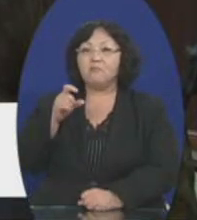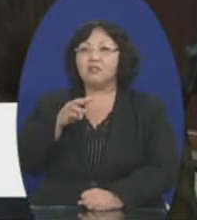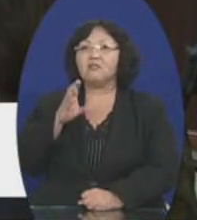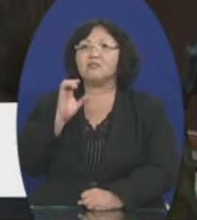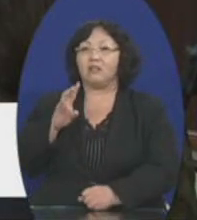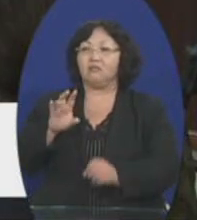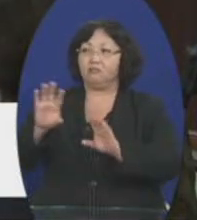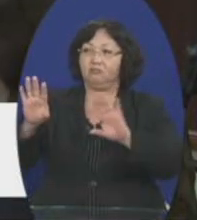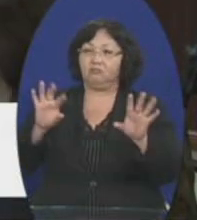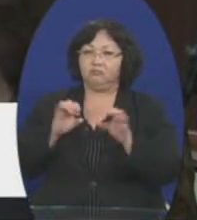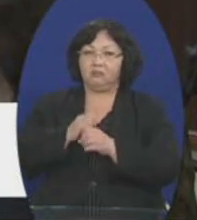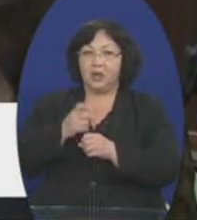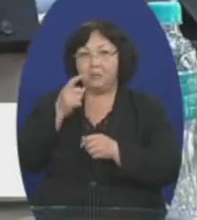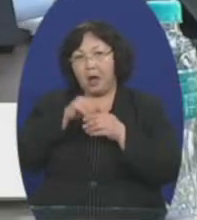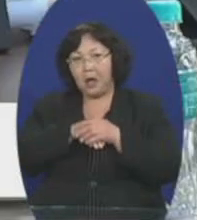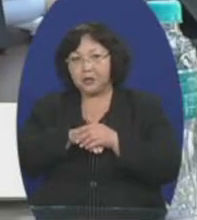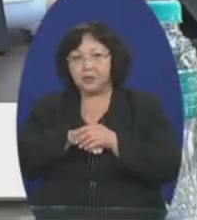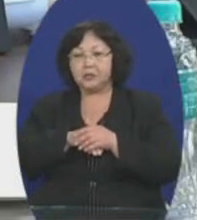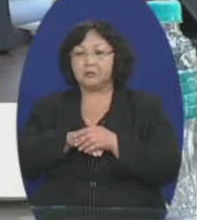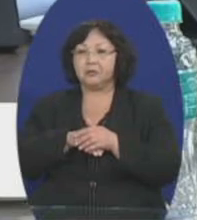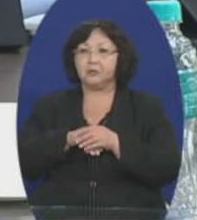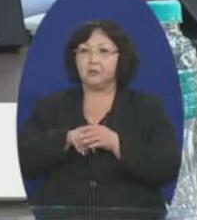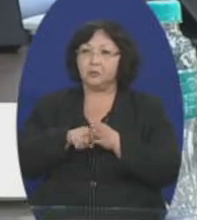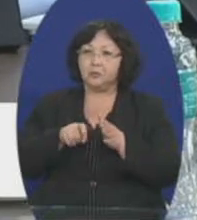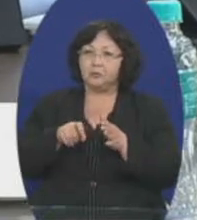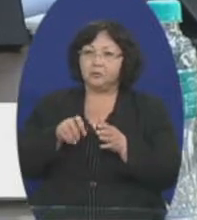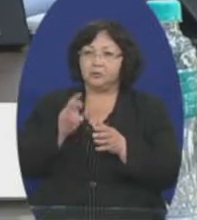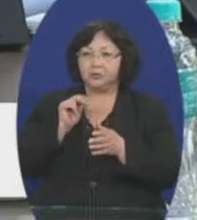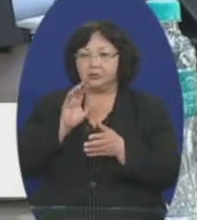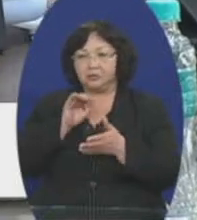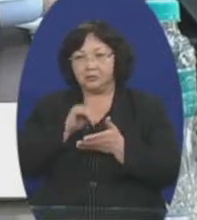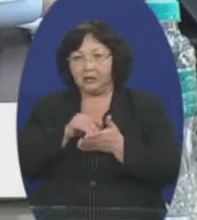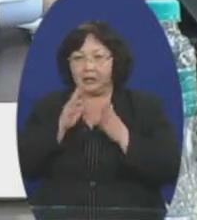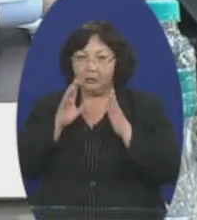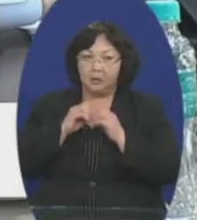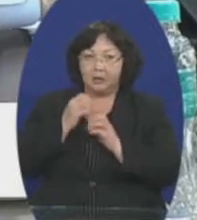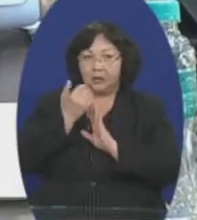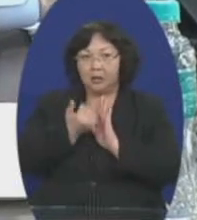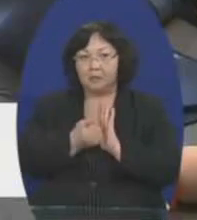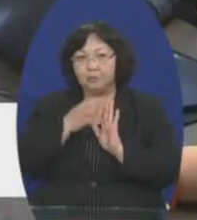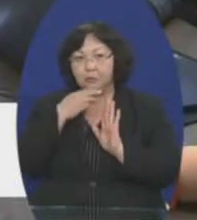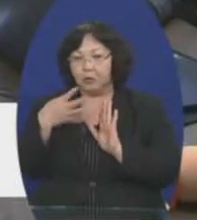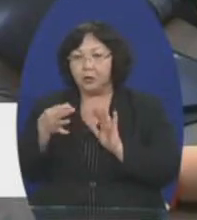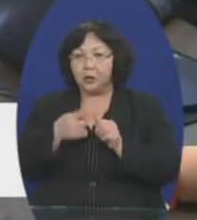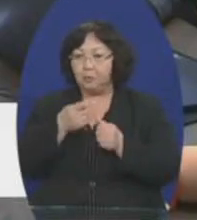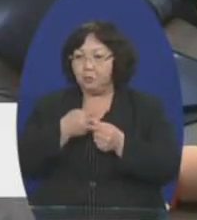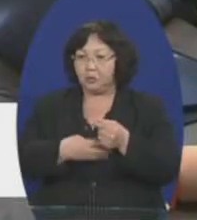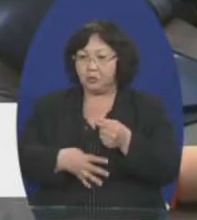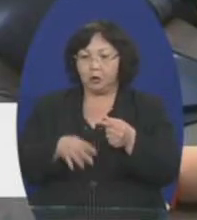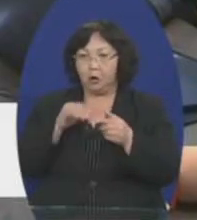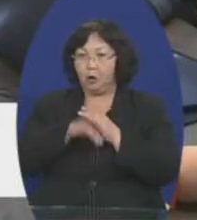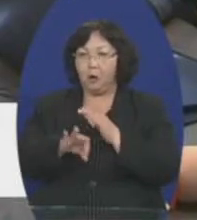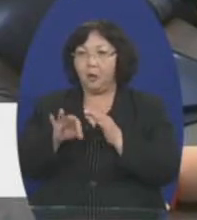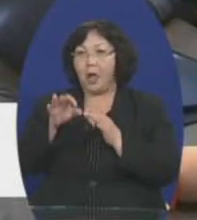нөхцөл тааруухан тайлан мэдээлэл гаргадаггүй, бүртгэлгүй юм худалдаалдаг гэд олон зөрчил байгааг хэлж байлаа.